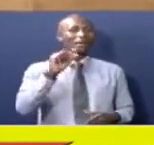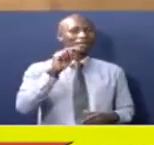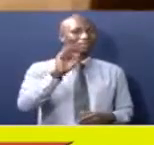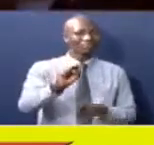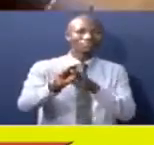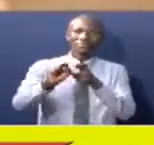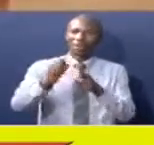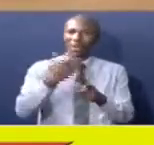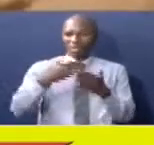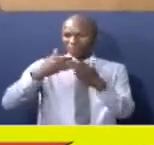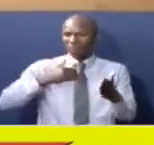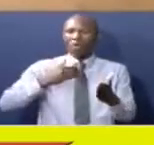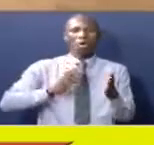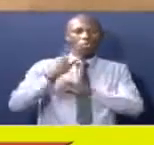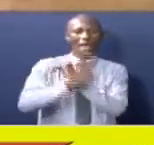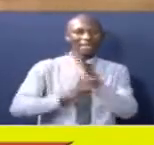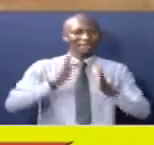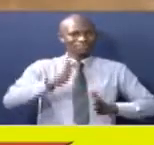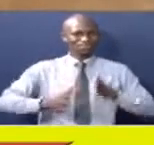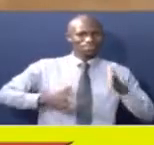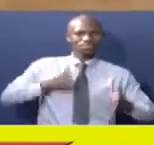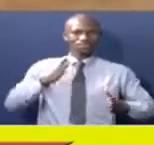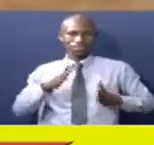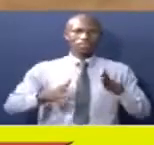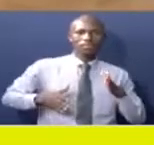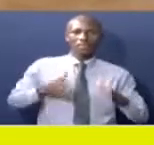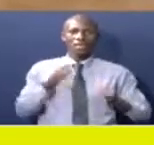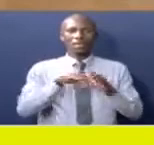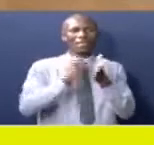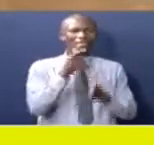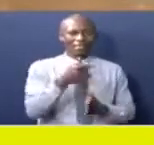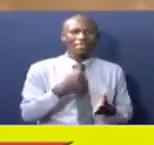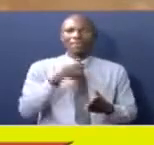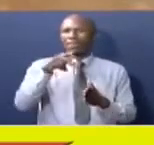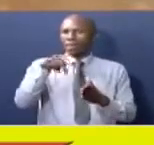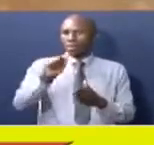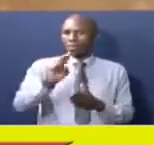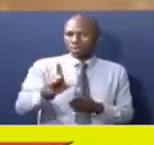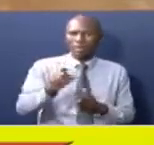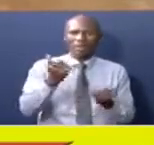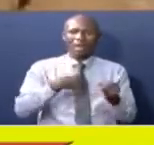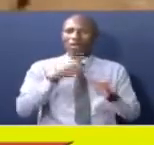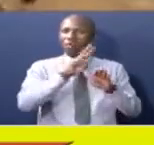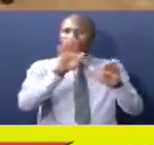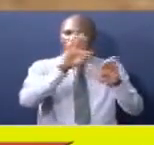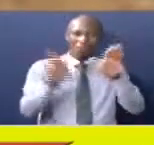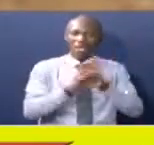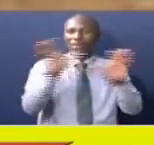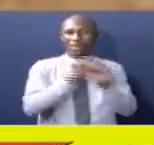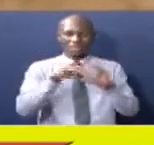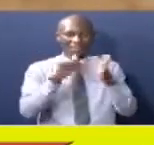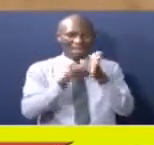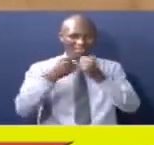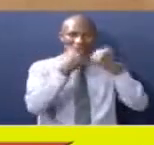nola unai former cross country champion ula ungamite isembaji Paul Mutui na ula ni vice president wa competition